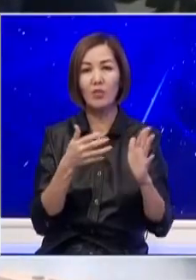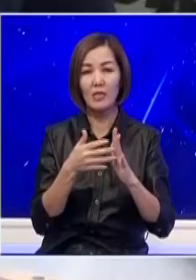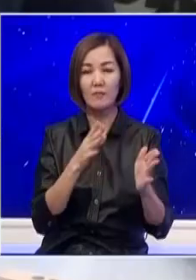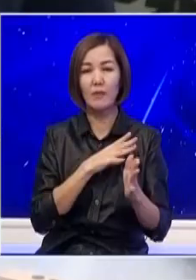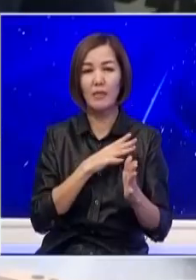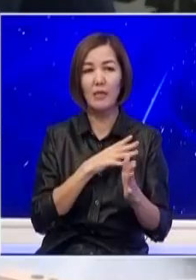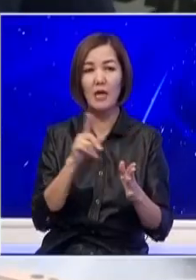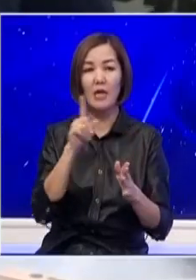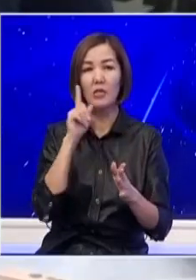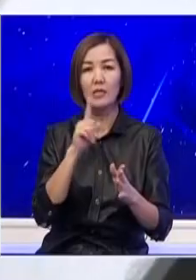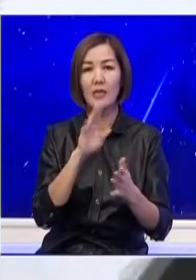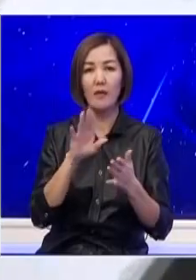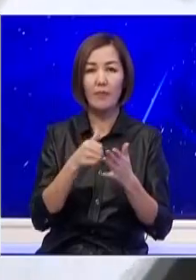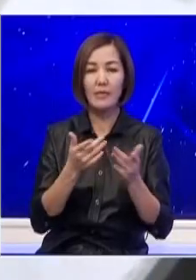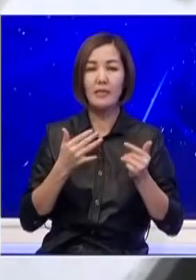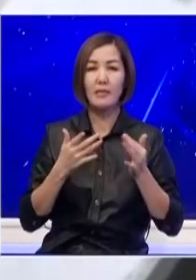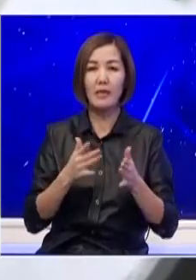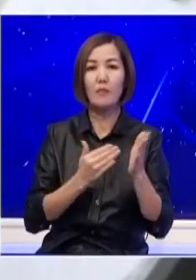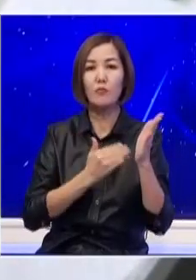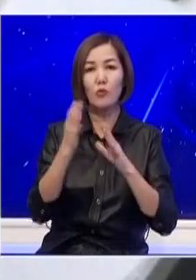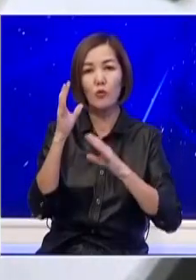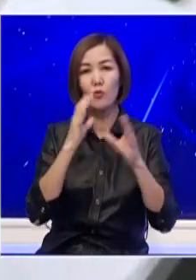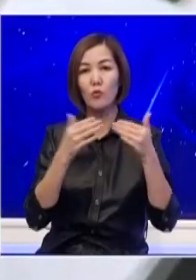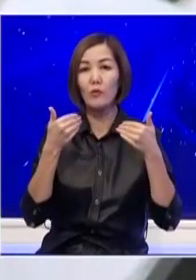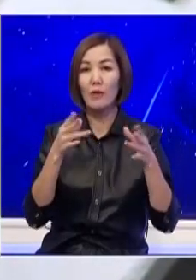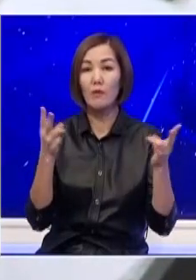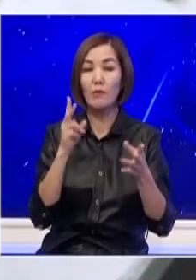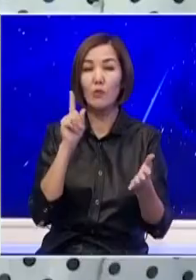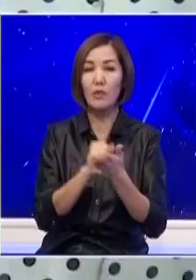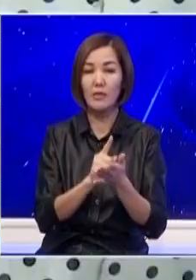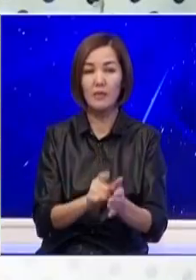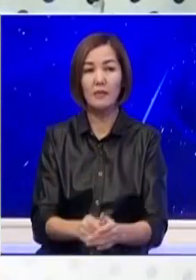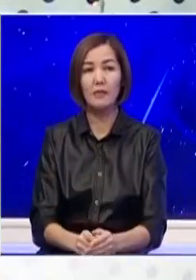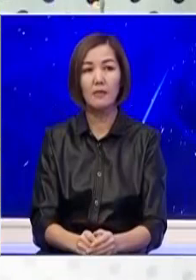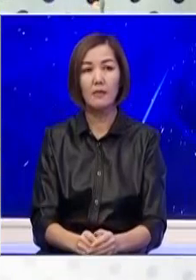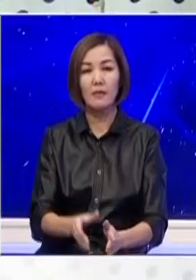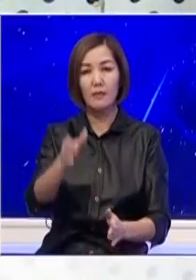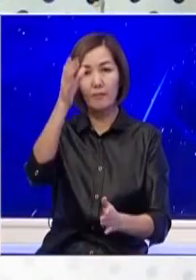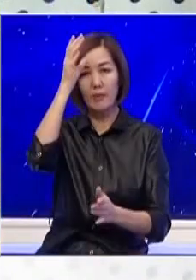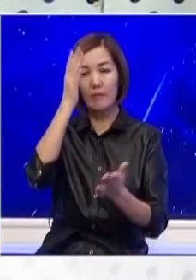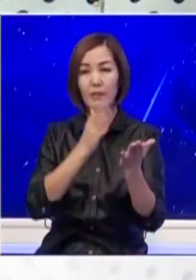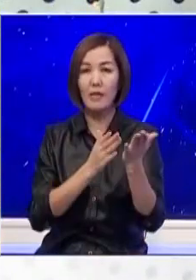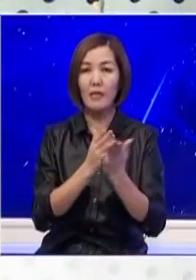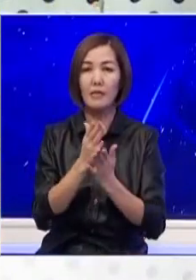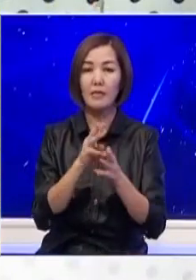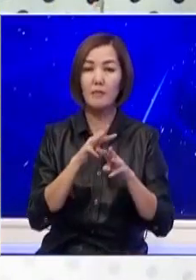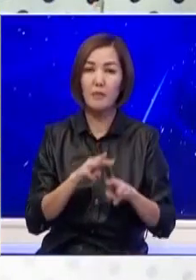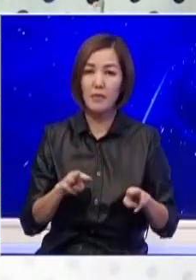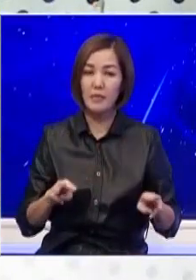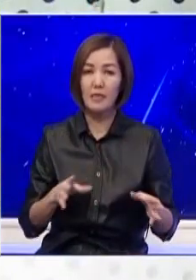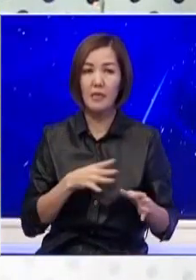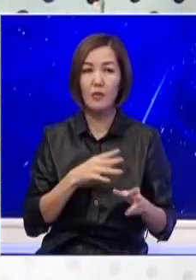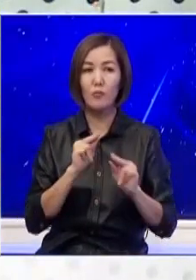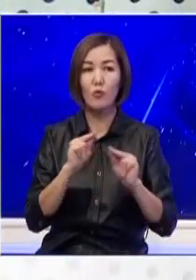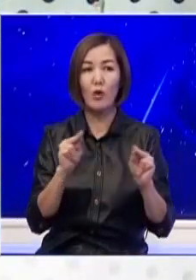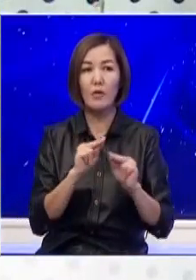Жастарға қойылатын басты талап жоғары оқу орнын тәмамдауы тиіс. Білім тарапынан министрліктен бұның өзінің мұғалім